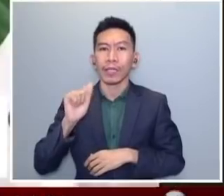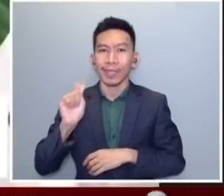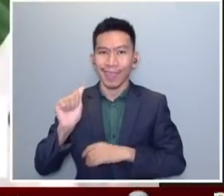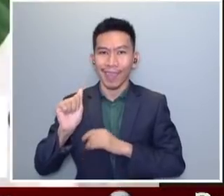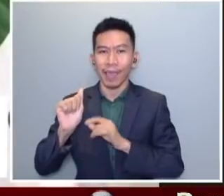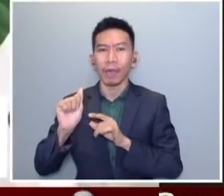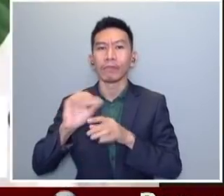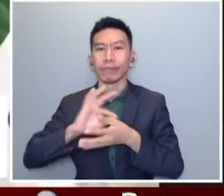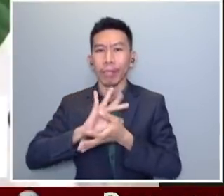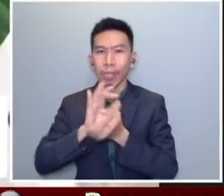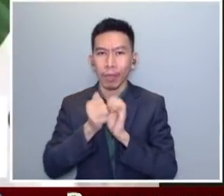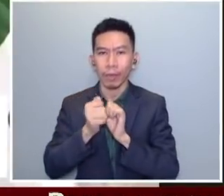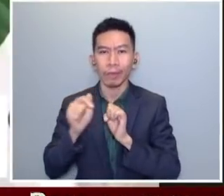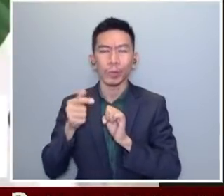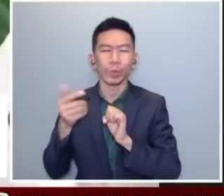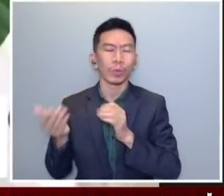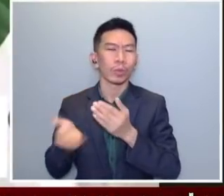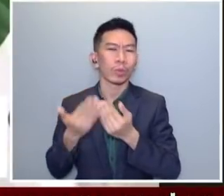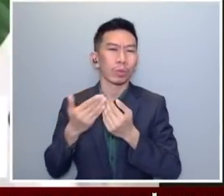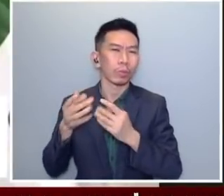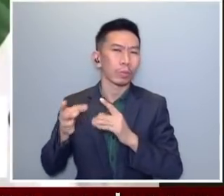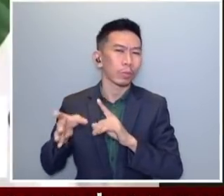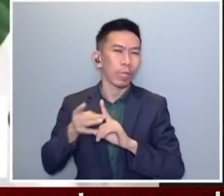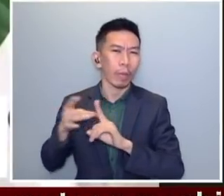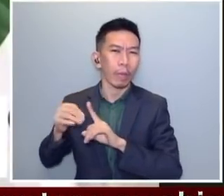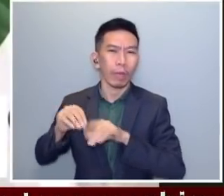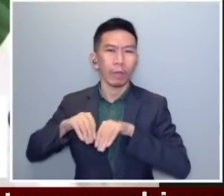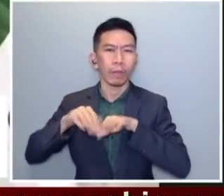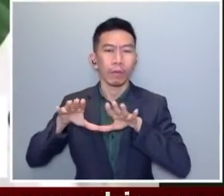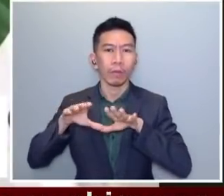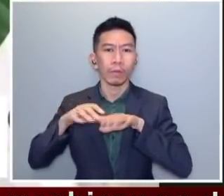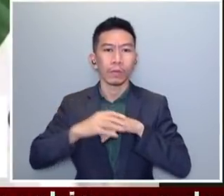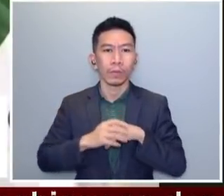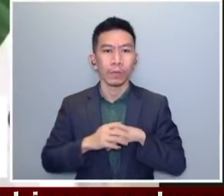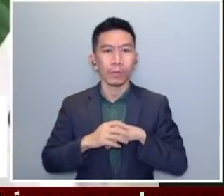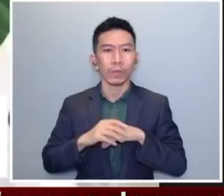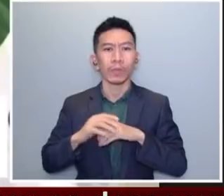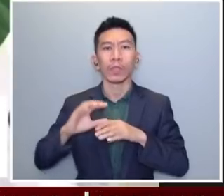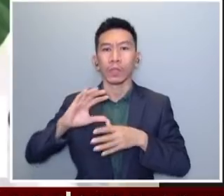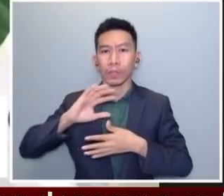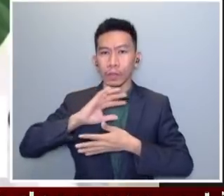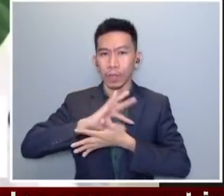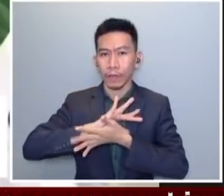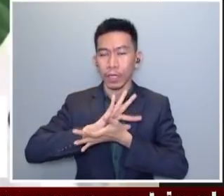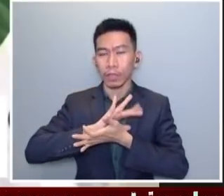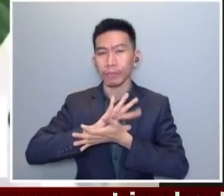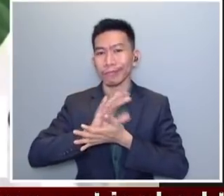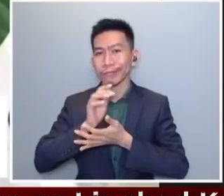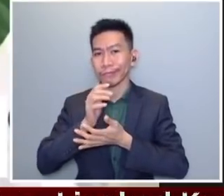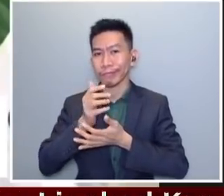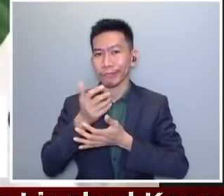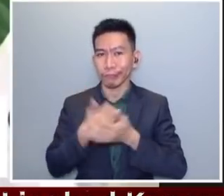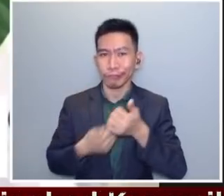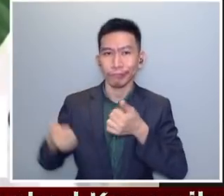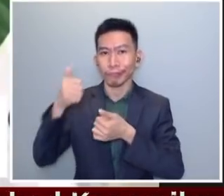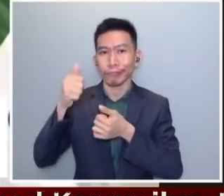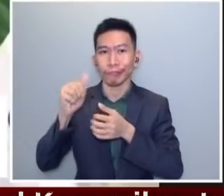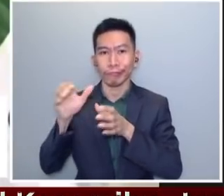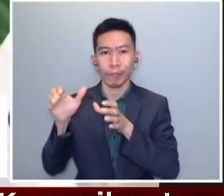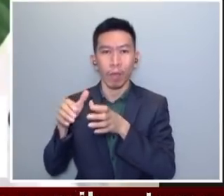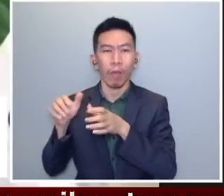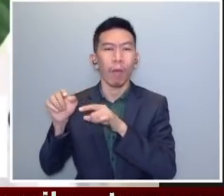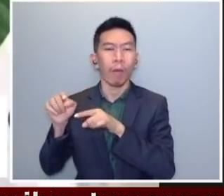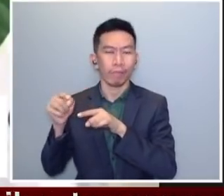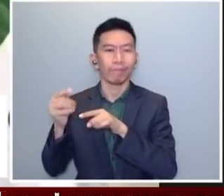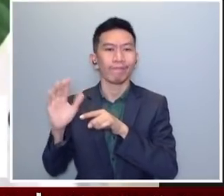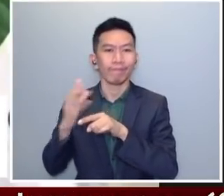COVID-19. Ang kinakatakot ni COVID-19, National Task Force Chief Implementer Carlito Galvez. We will be next